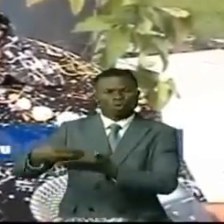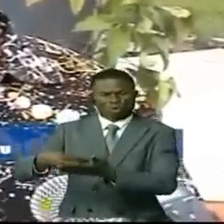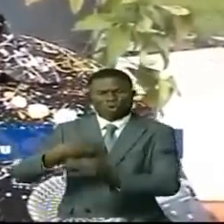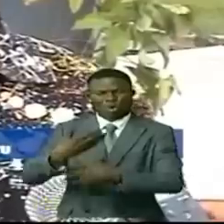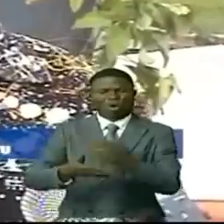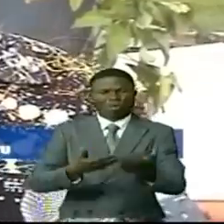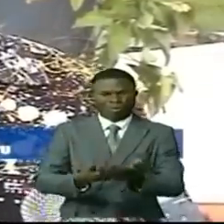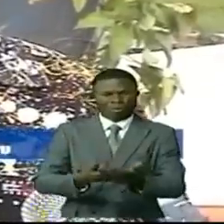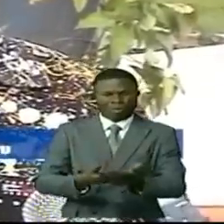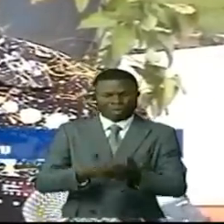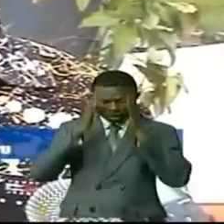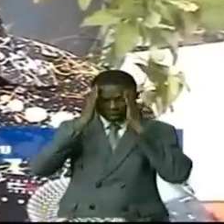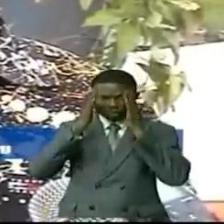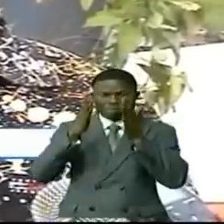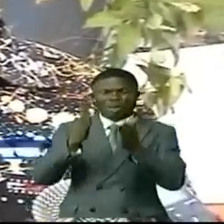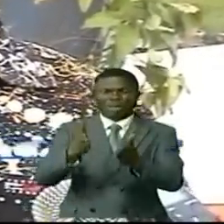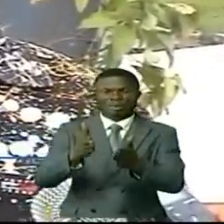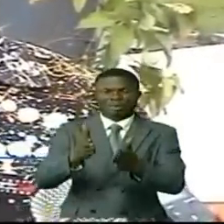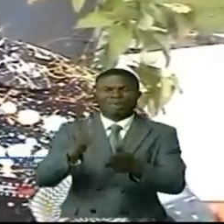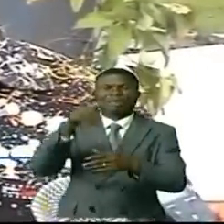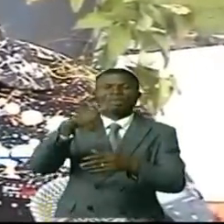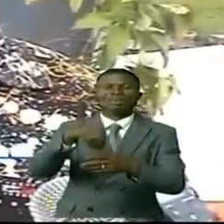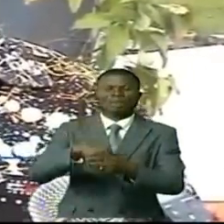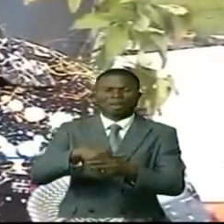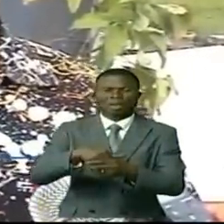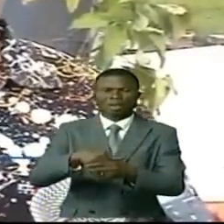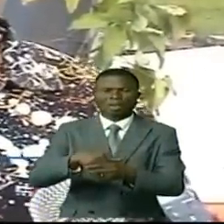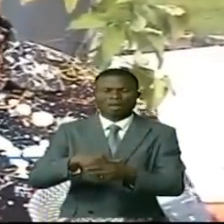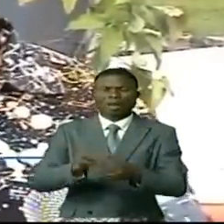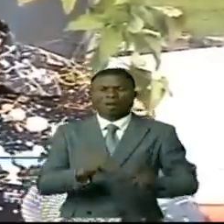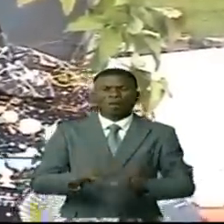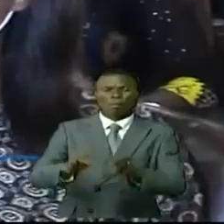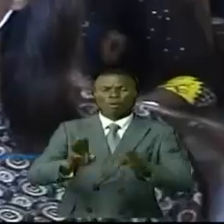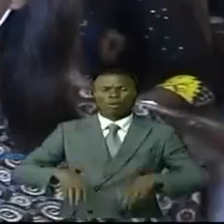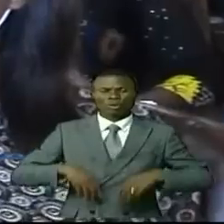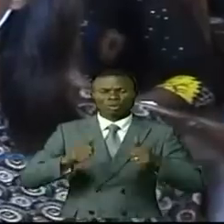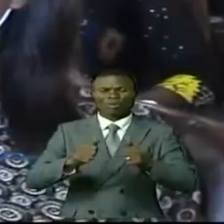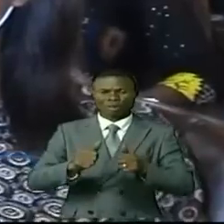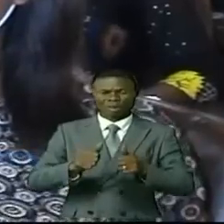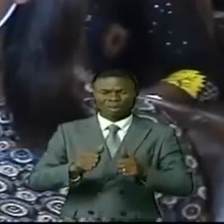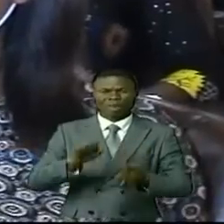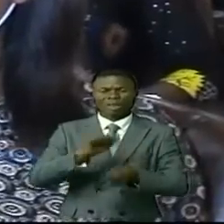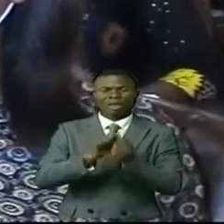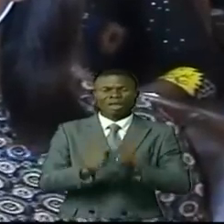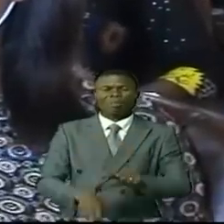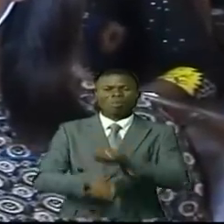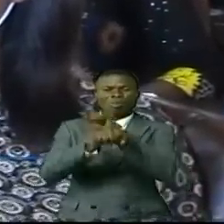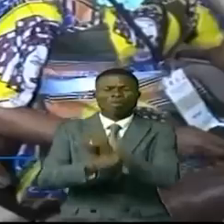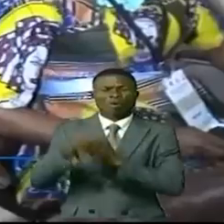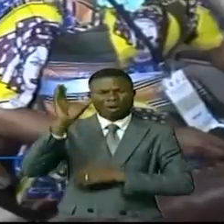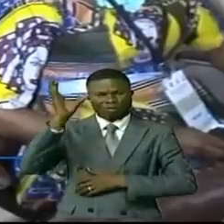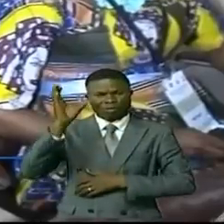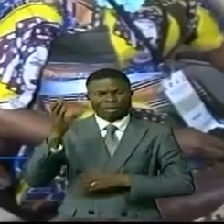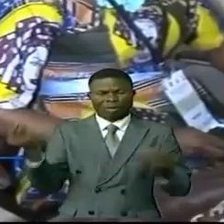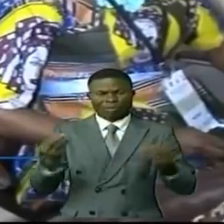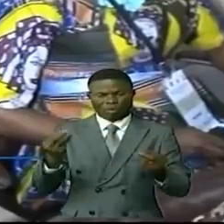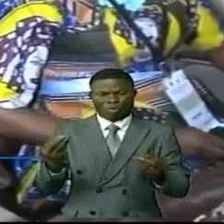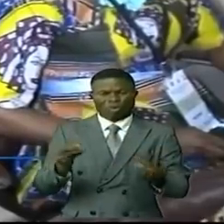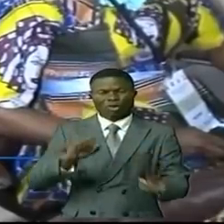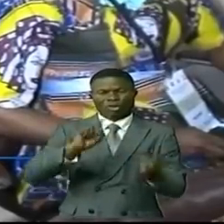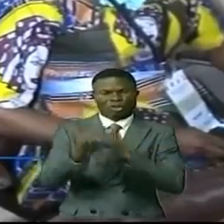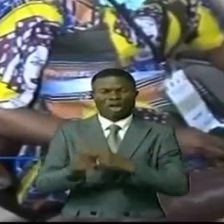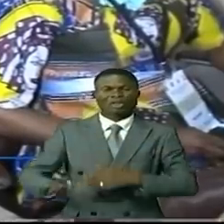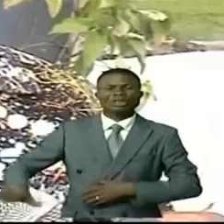amener basées sur notre mode de vie, basées sur les savoirs traditionnels, pour rendre ces